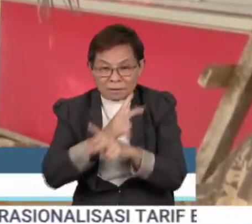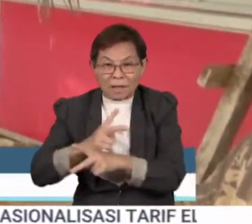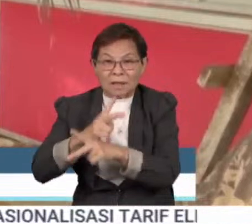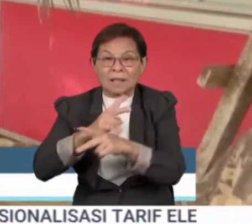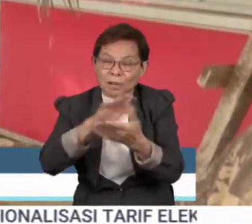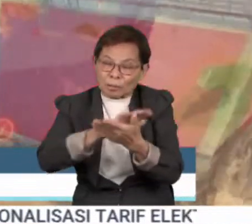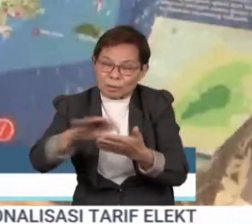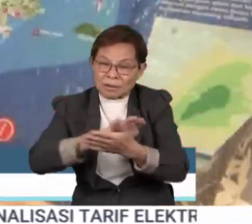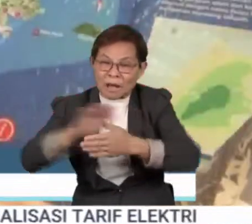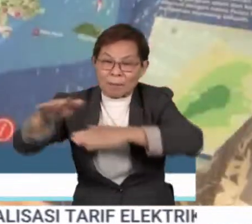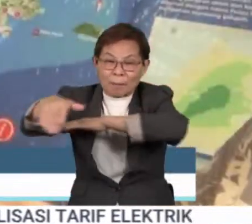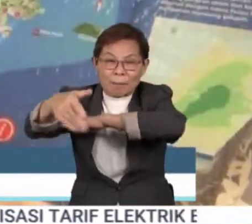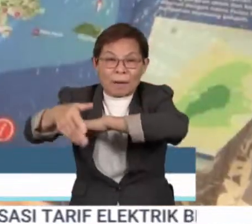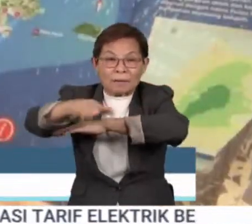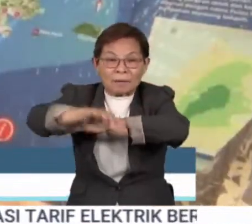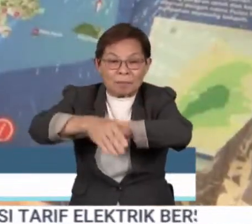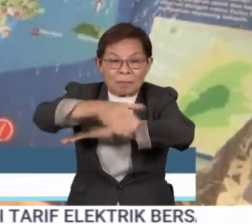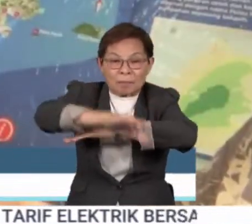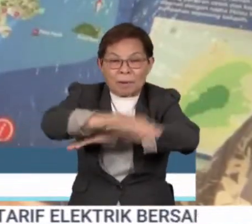pantai ini.